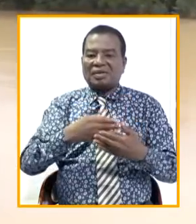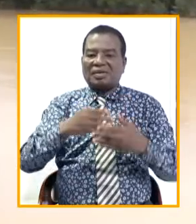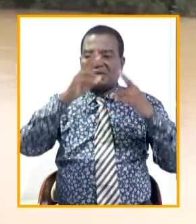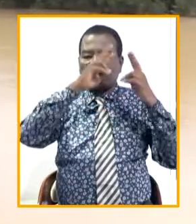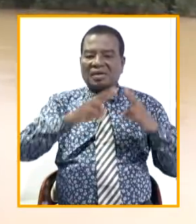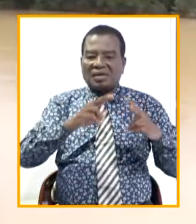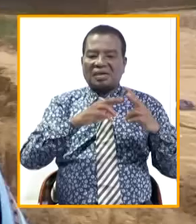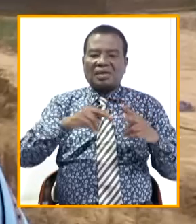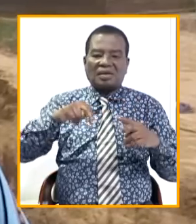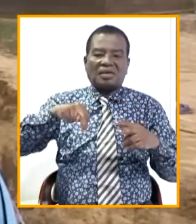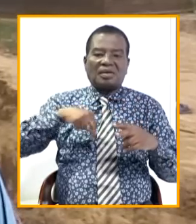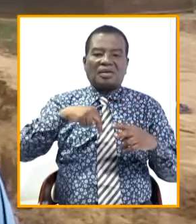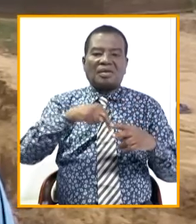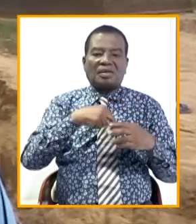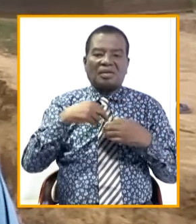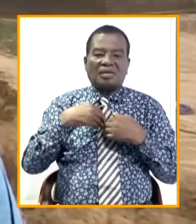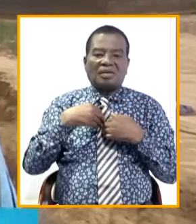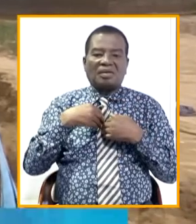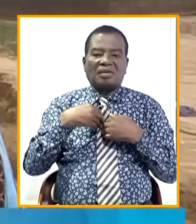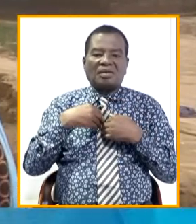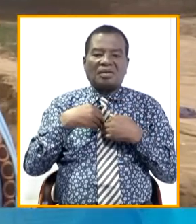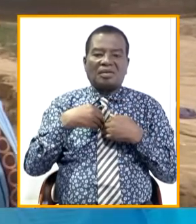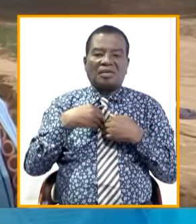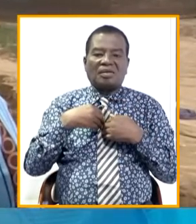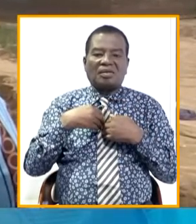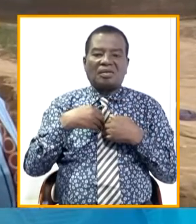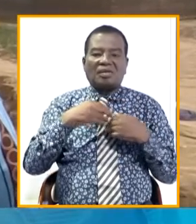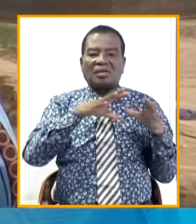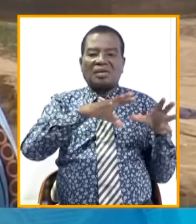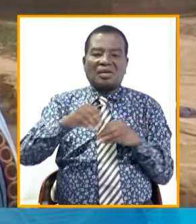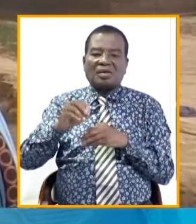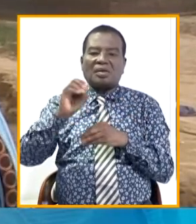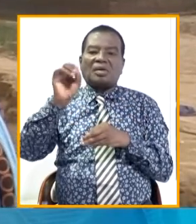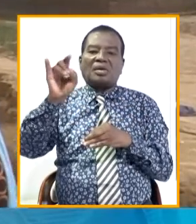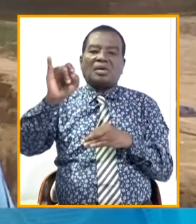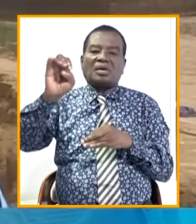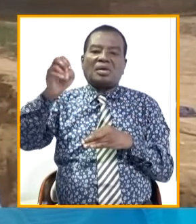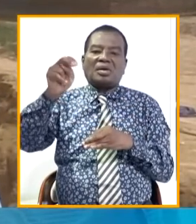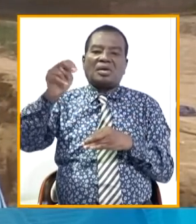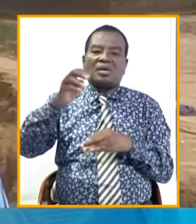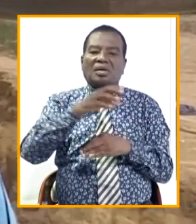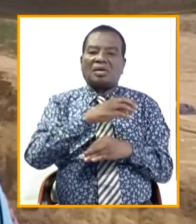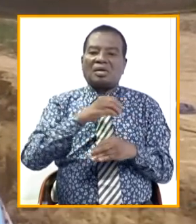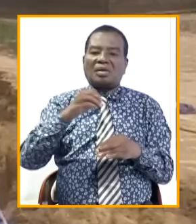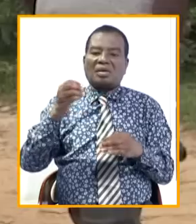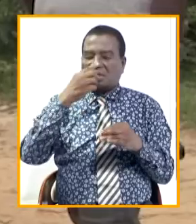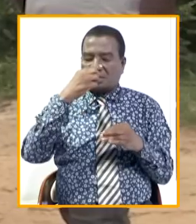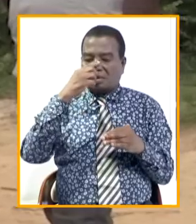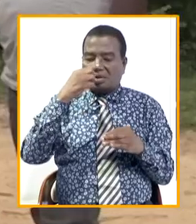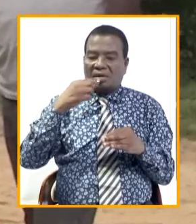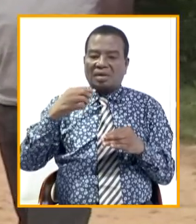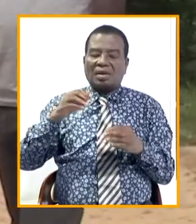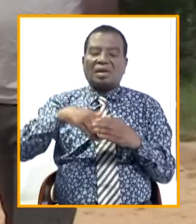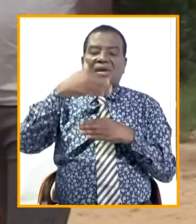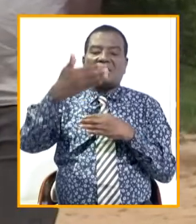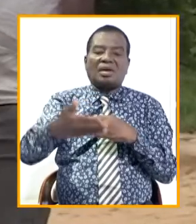Debété. On appelle Debété Ba. C'est à qui tu veux dire ? C'est Tokala, Tokala Debété.